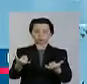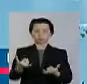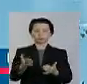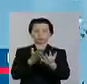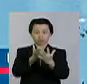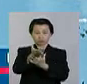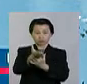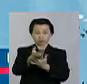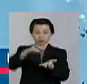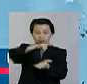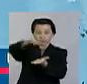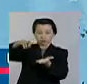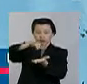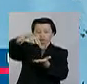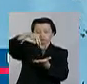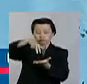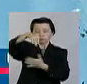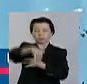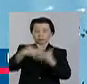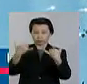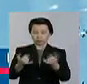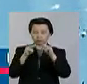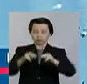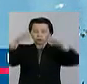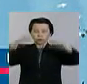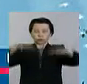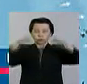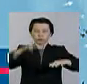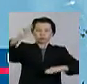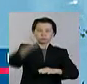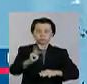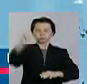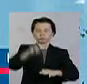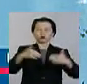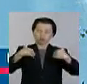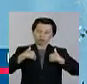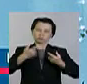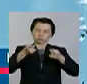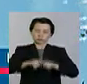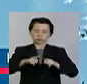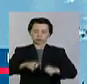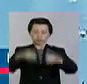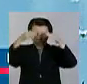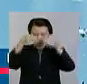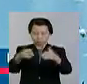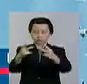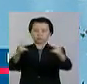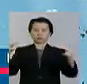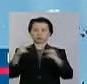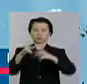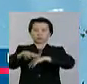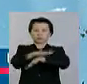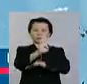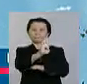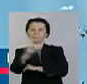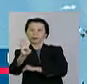Menerusi cerapan imej gemeradar pada malam ini, diperhatikan hujan dan juga ribut petir sedang berlaku lebih tertumpu di kawasan pantai